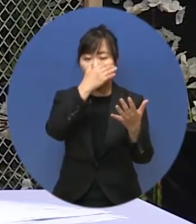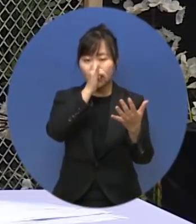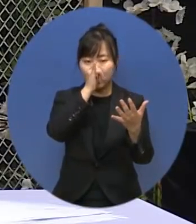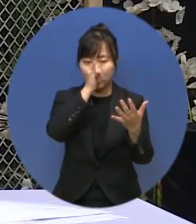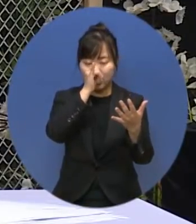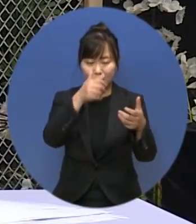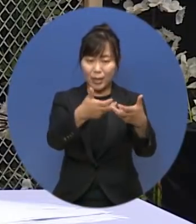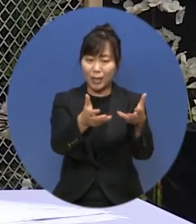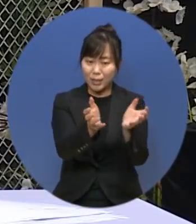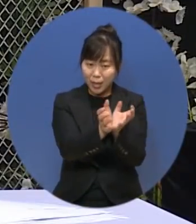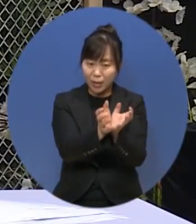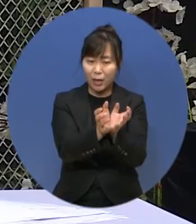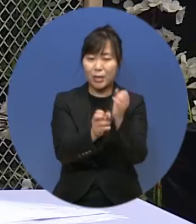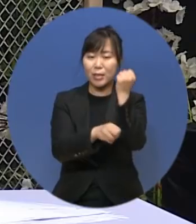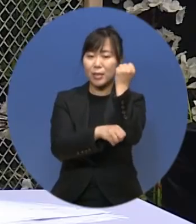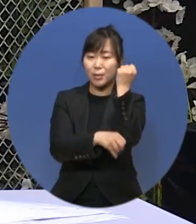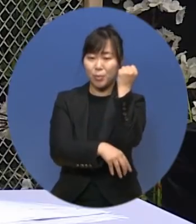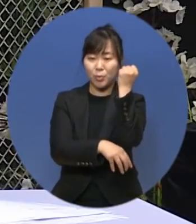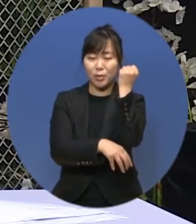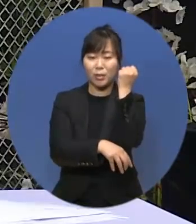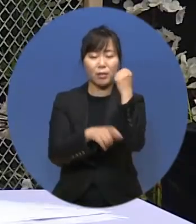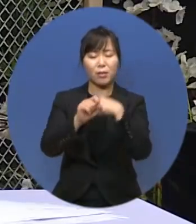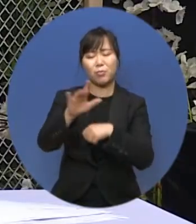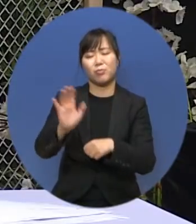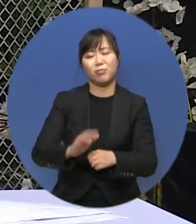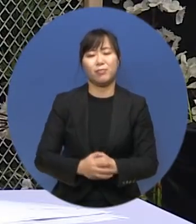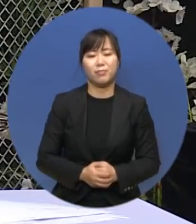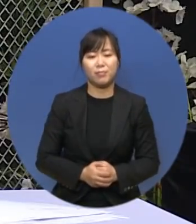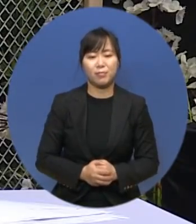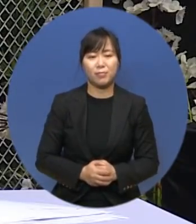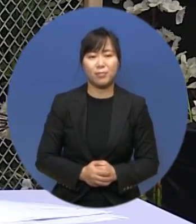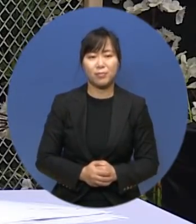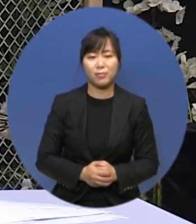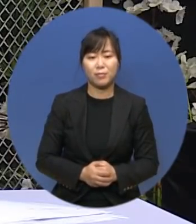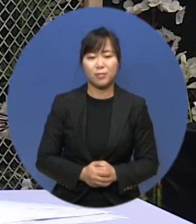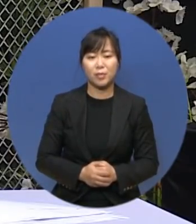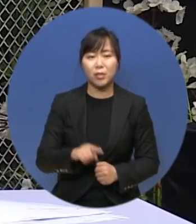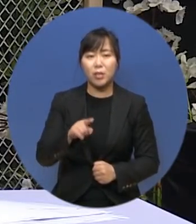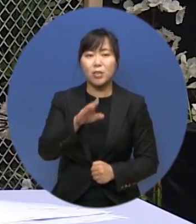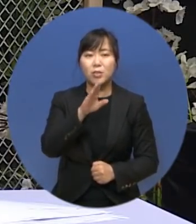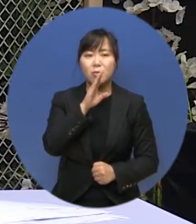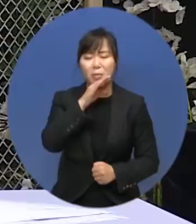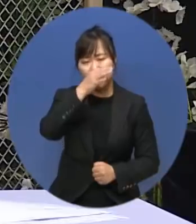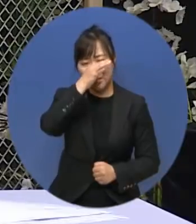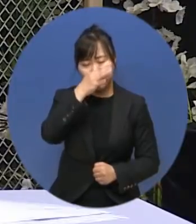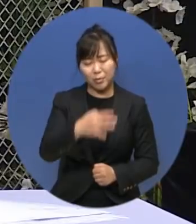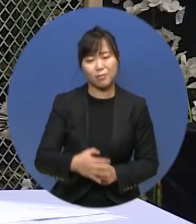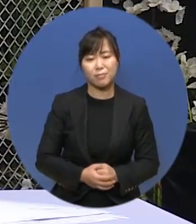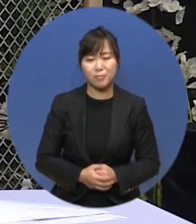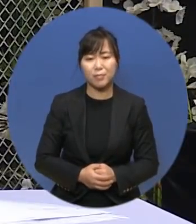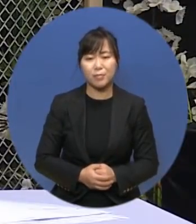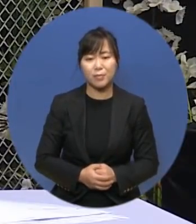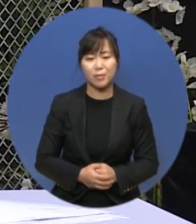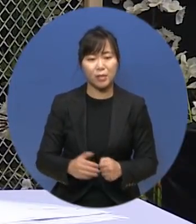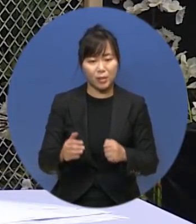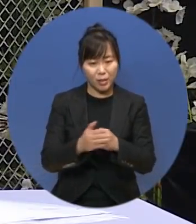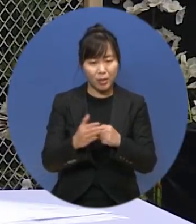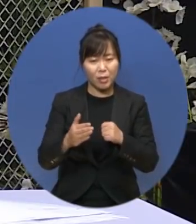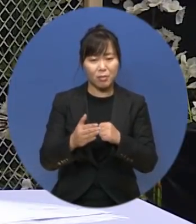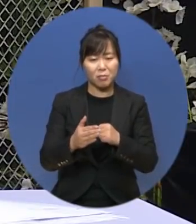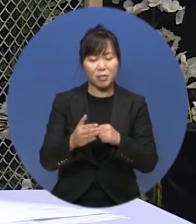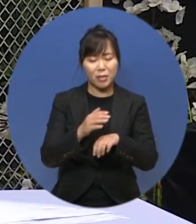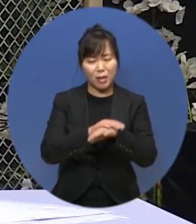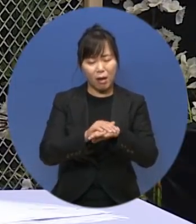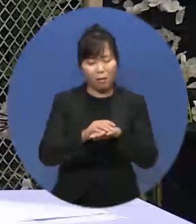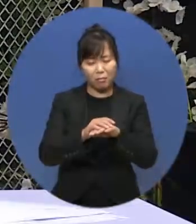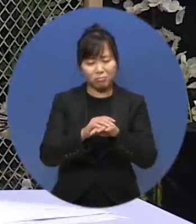있는 단체나 또 그런 베이스가 거의 없는 것 같아요. 근데 이게 굉장히 힘든 일이거든요. 그러니까 접근들을 잘 안 하는